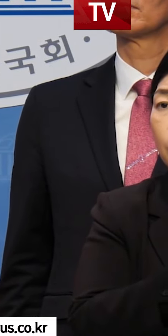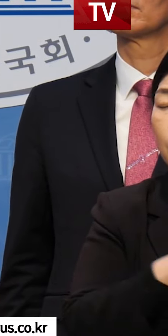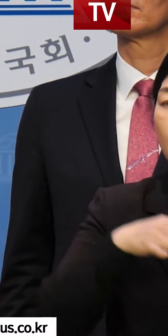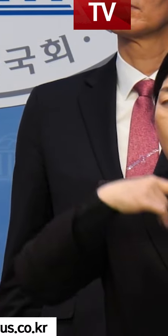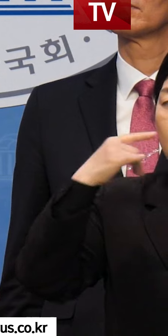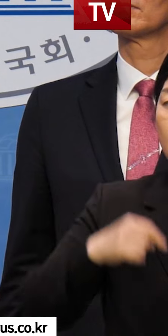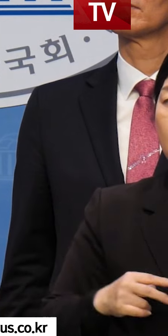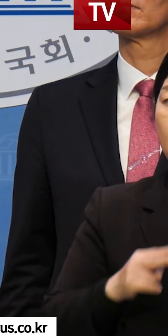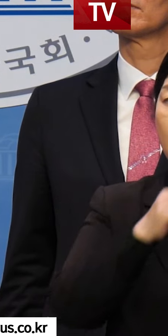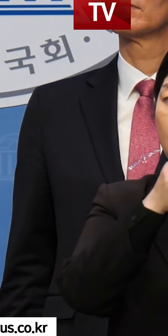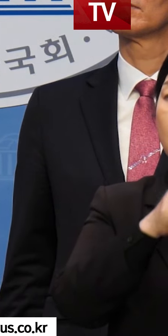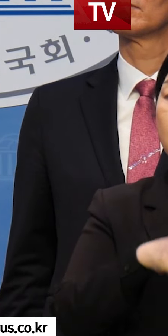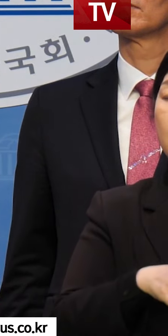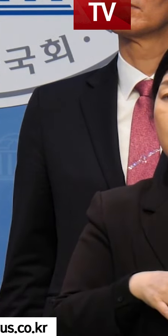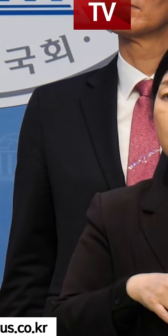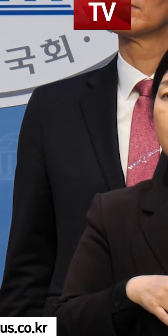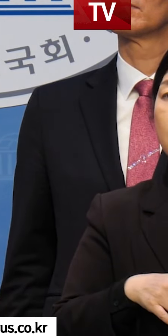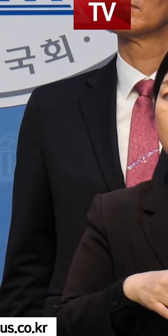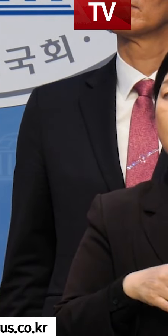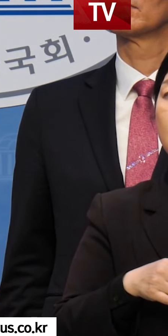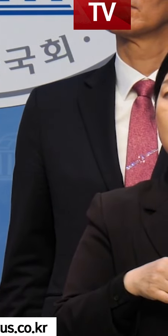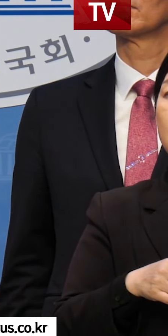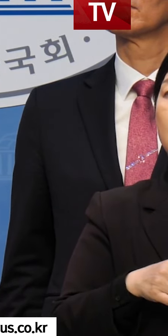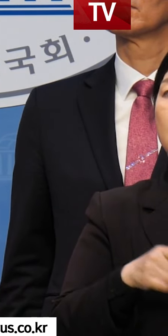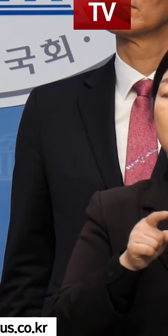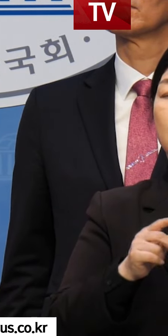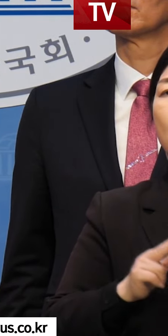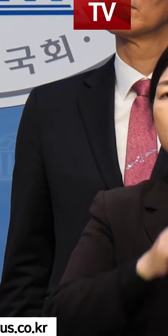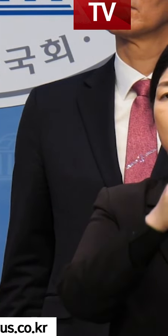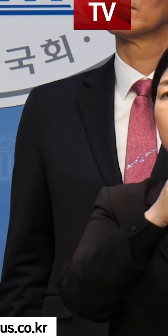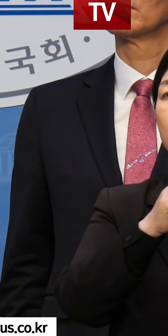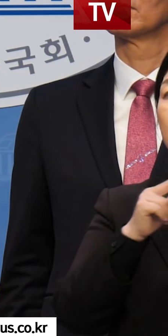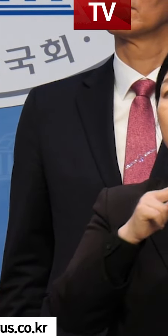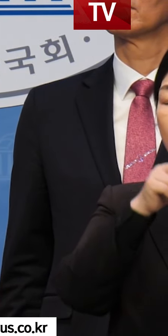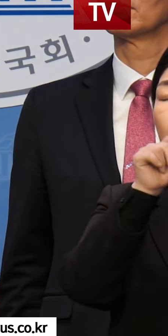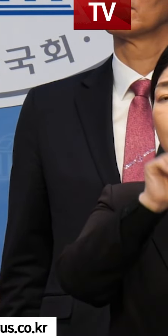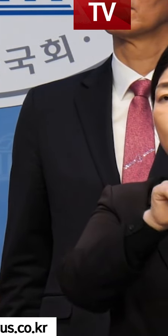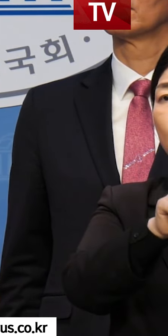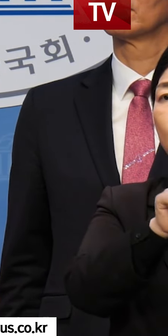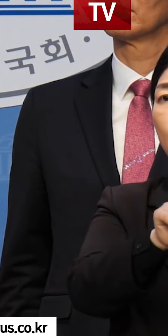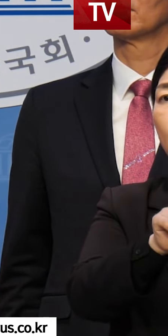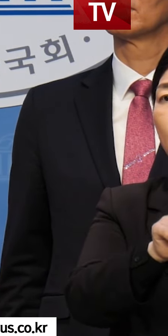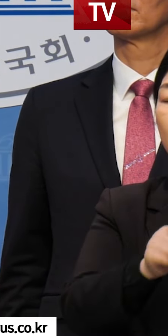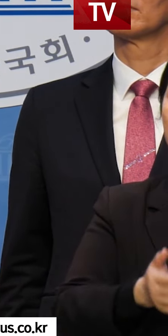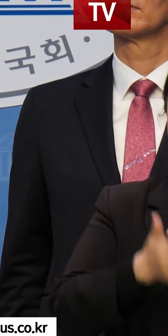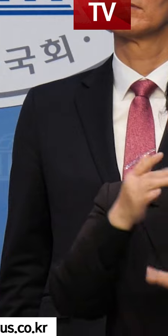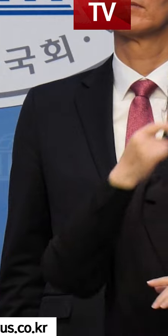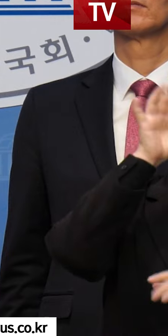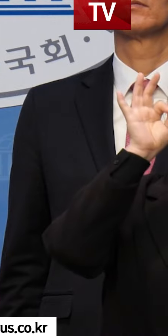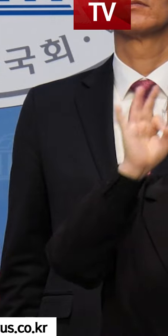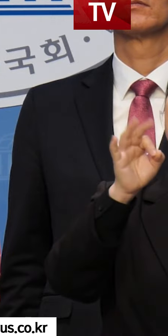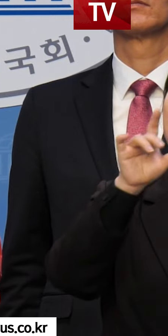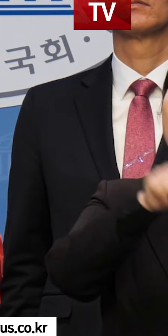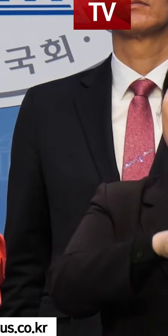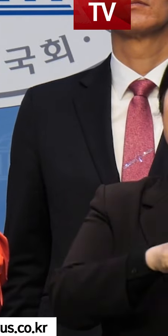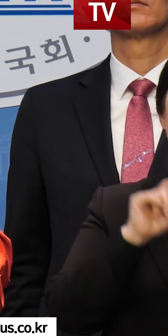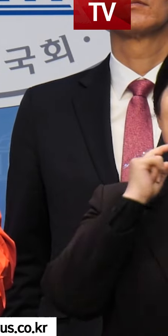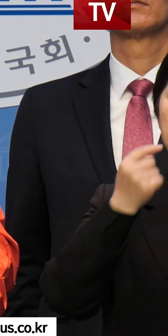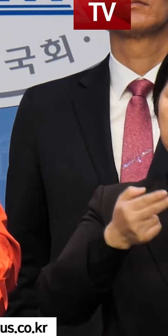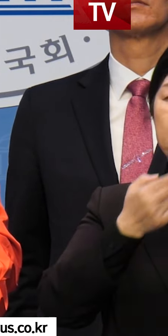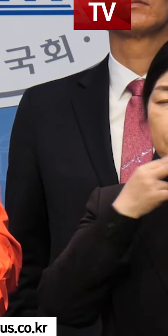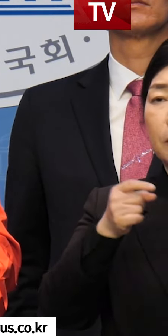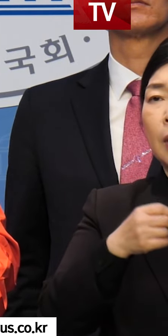프랑스 파리의 상징적 건축물인 에펠탑도 도시 미관을